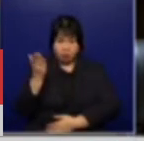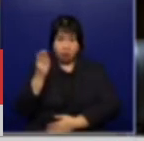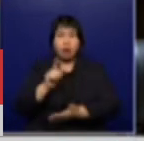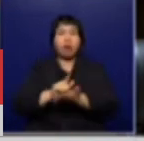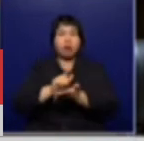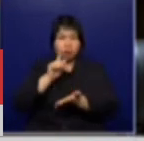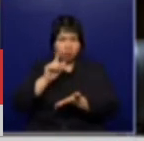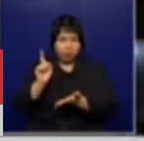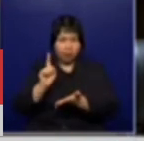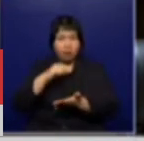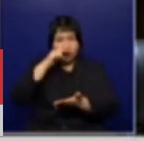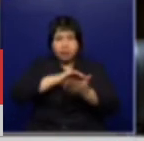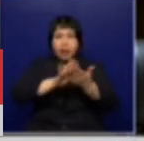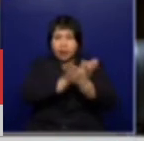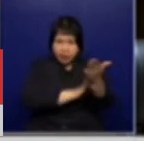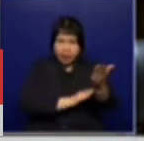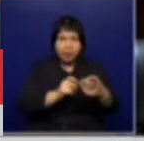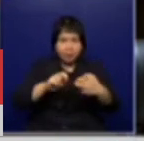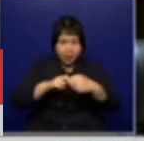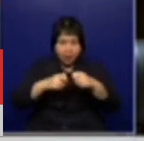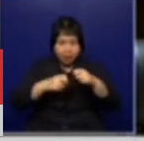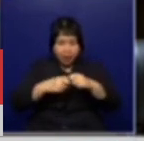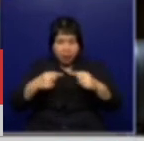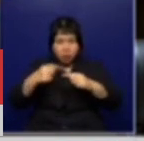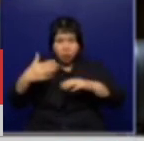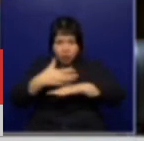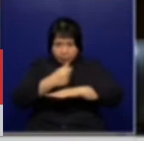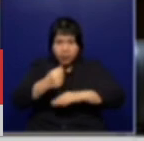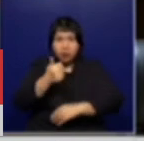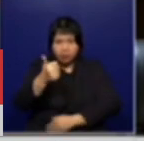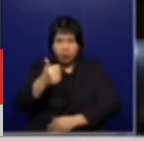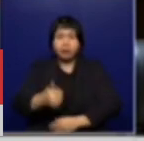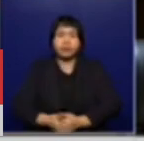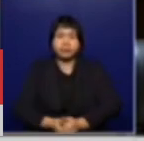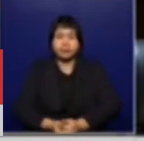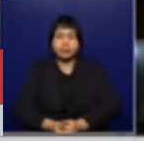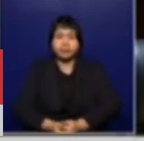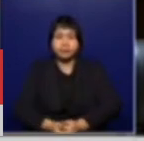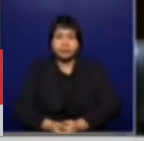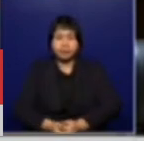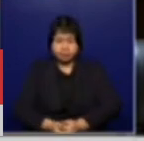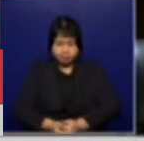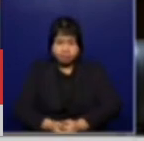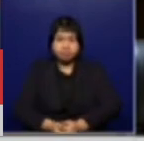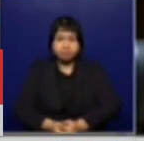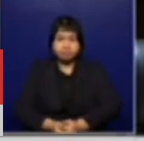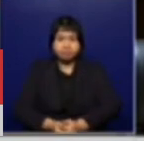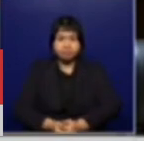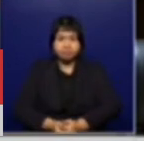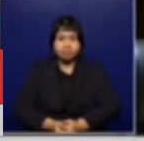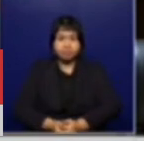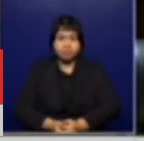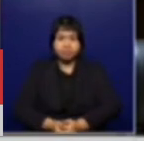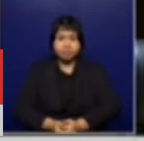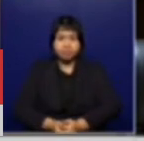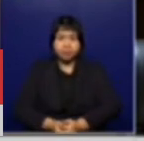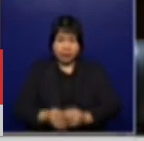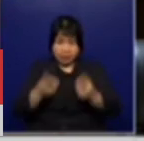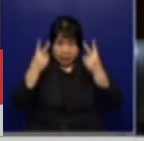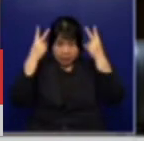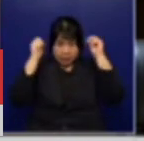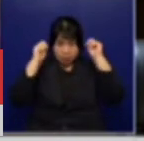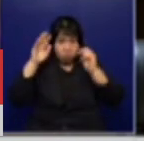ามารถพาประเทศออกจากวิกฤตการเมืองครั้งนี้ได้ท่านประธานที่ครบค่ะพลเอกประยุ